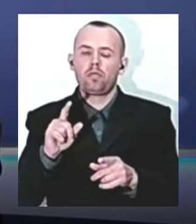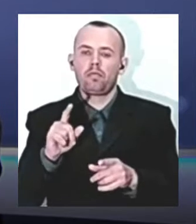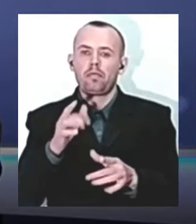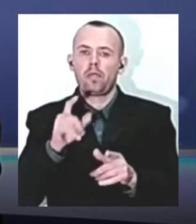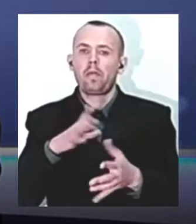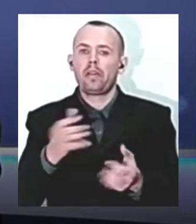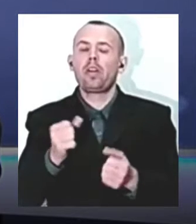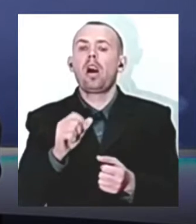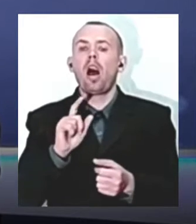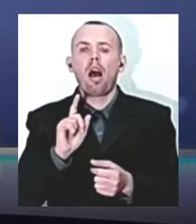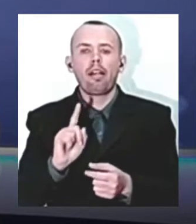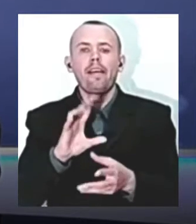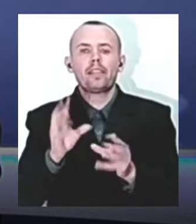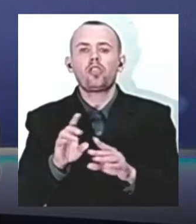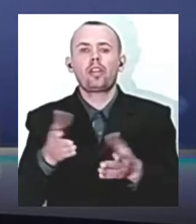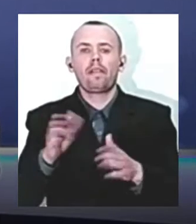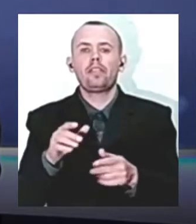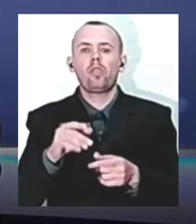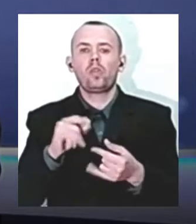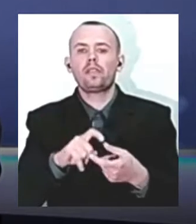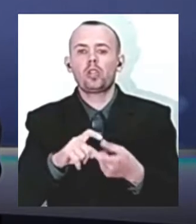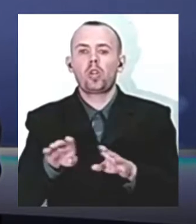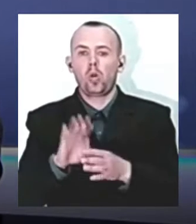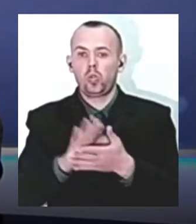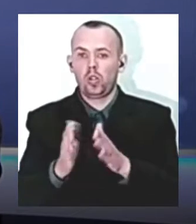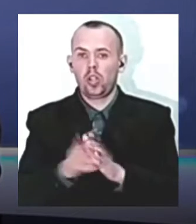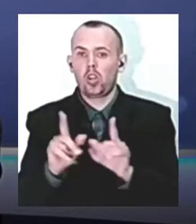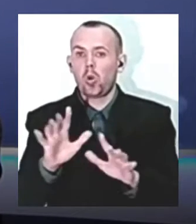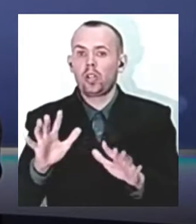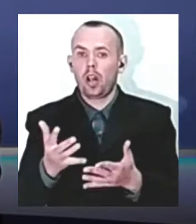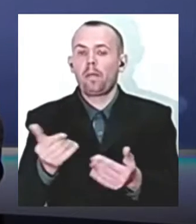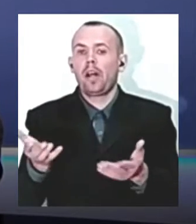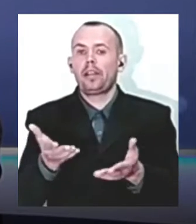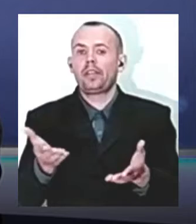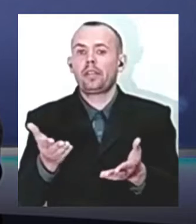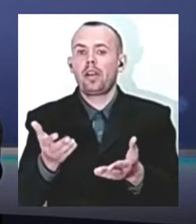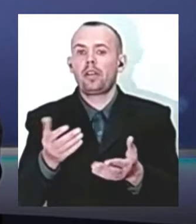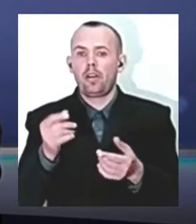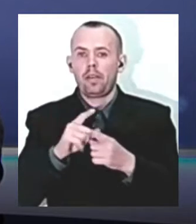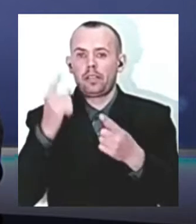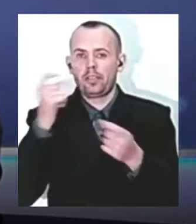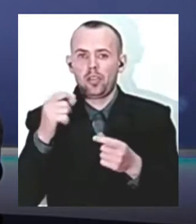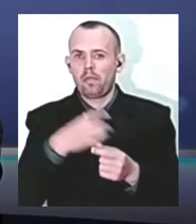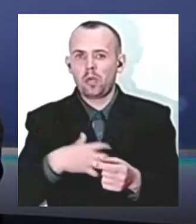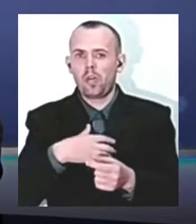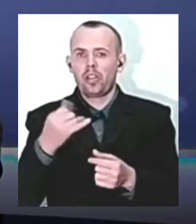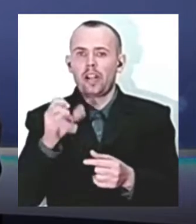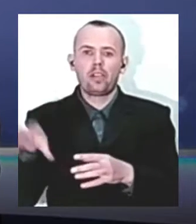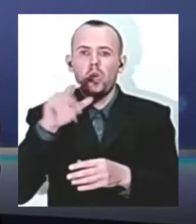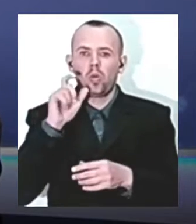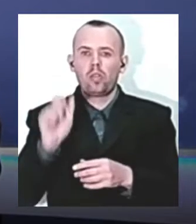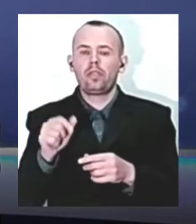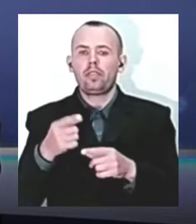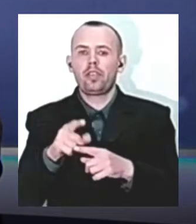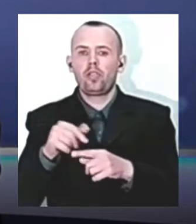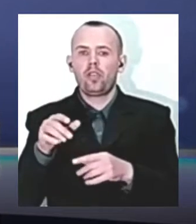ж, багато в чому у зв'язку з такою ситуацією, що трапилося, яка прозвучала безумовно і на всю країну, бо це пішло у всі медіа, зокрема